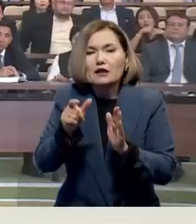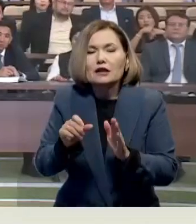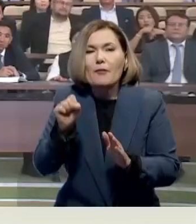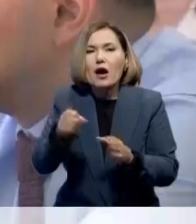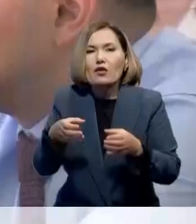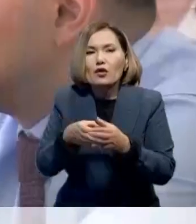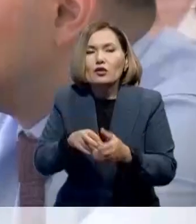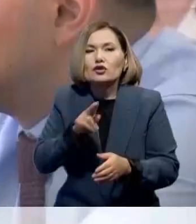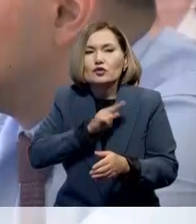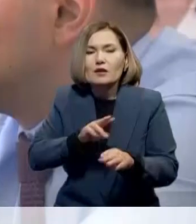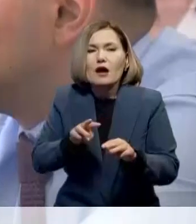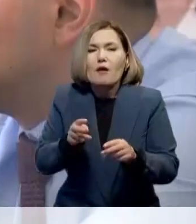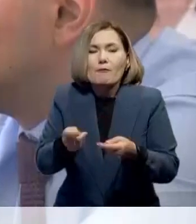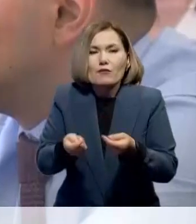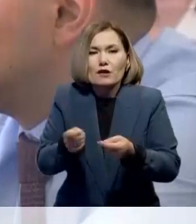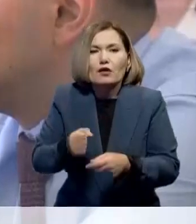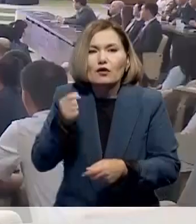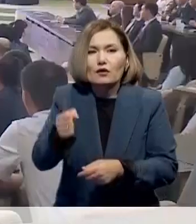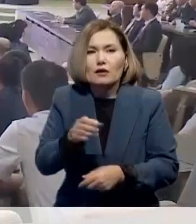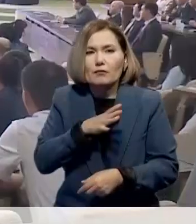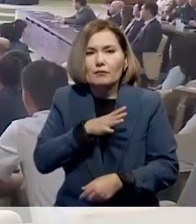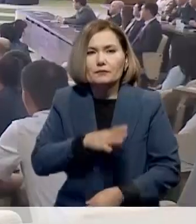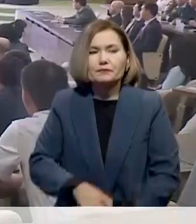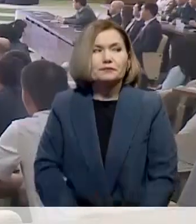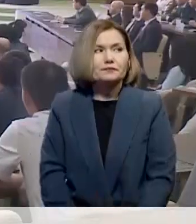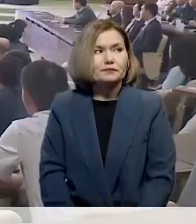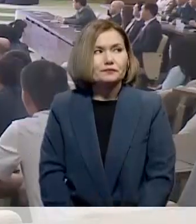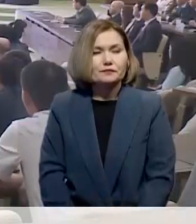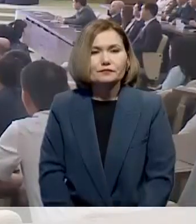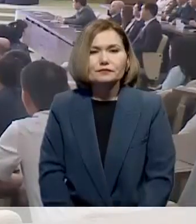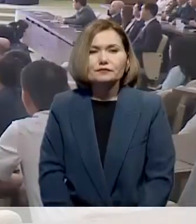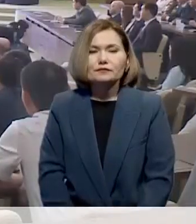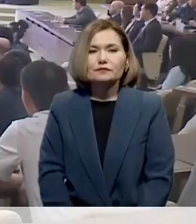басшылық қызметке тағайындалды. Риат Шони, Нұрғанат Қанапия, Наурызбай Құрманғазы, Хабар 24.